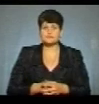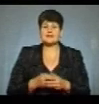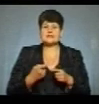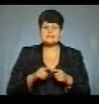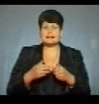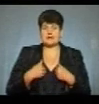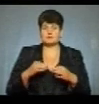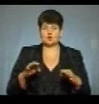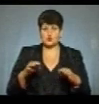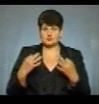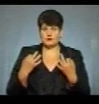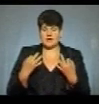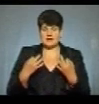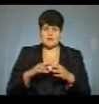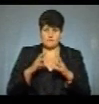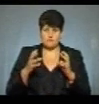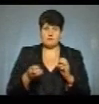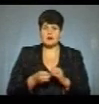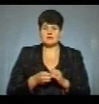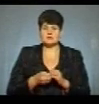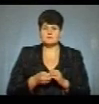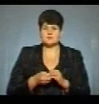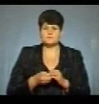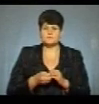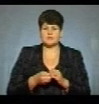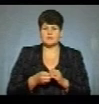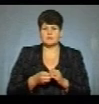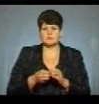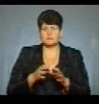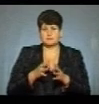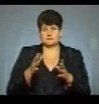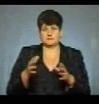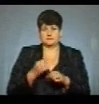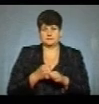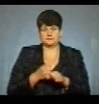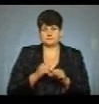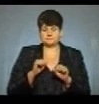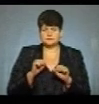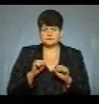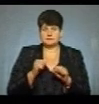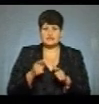нам дозволяє, в принципі, десь покривати більше функціоналу, ніж ми могли,